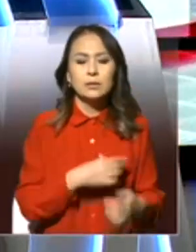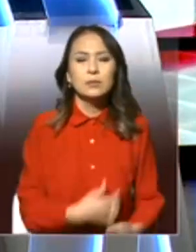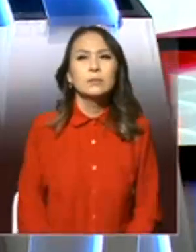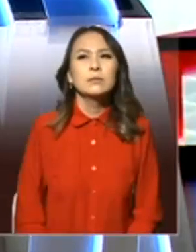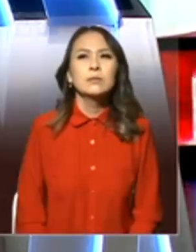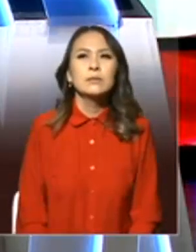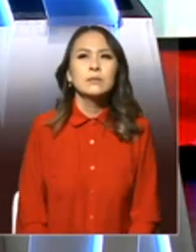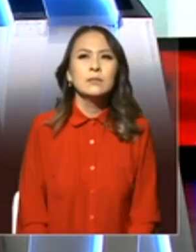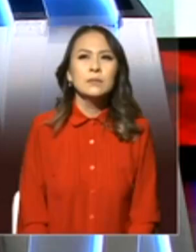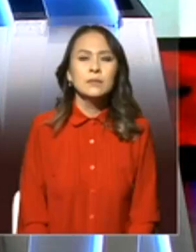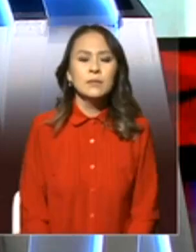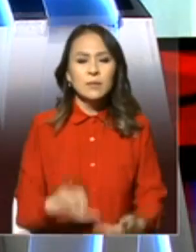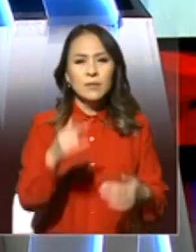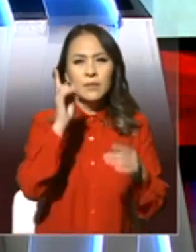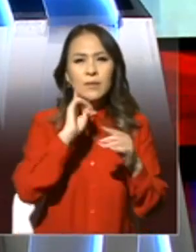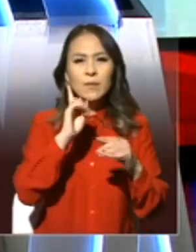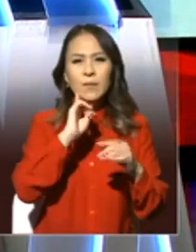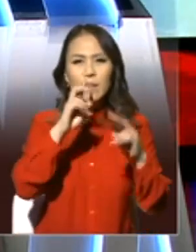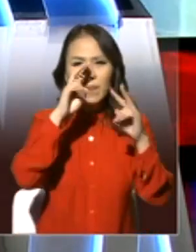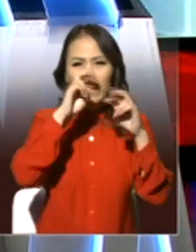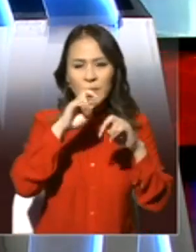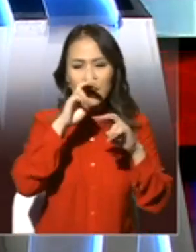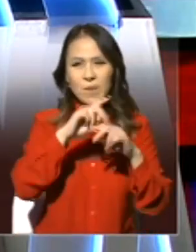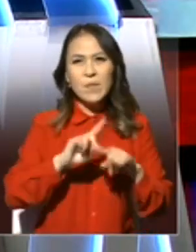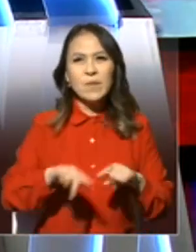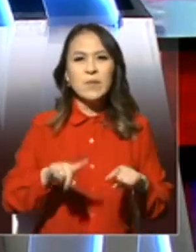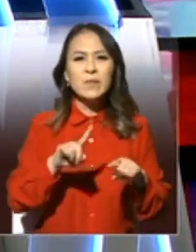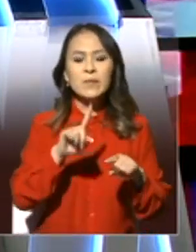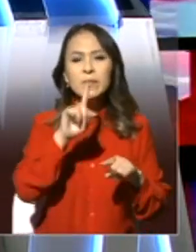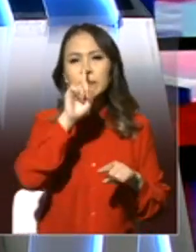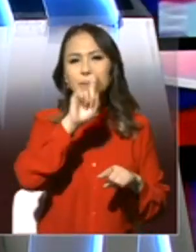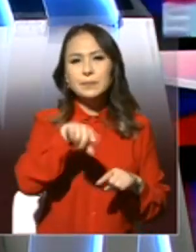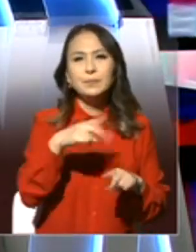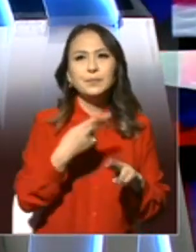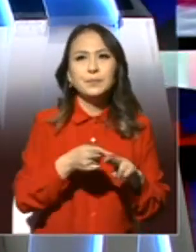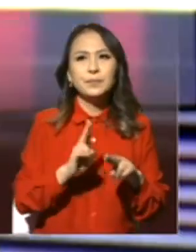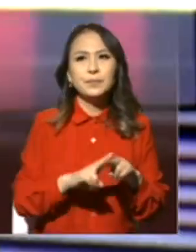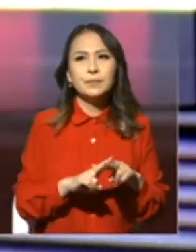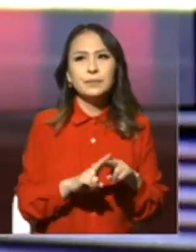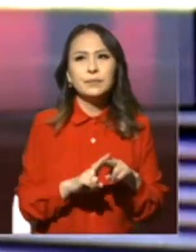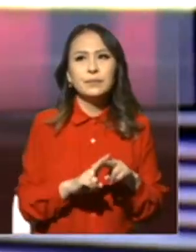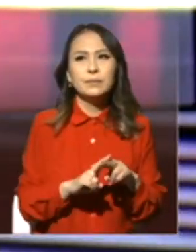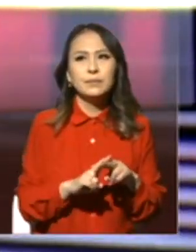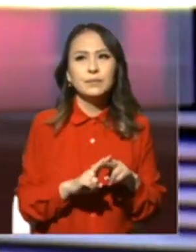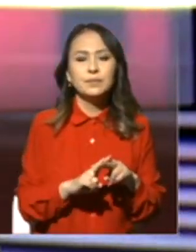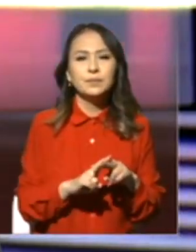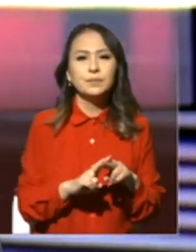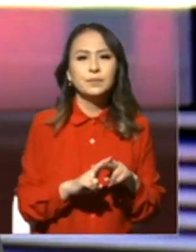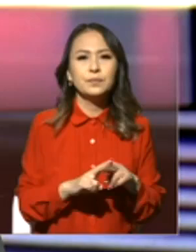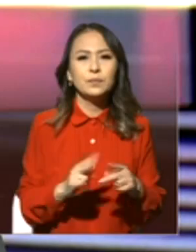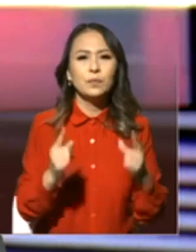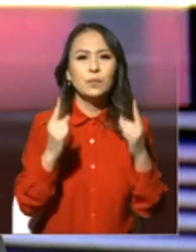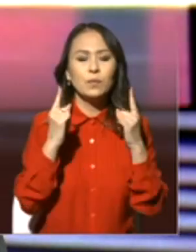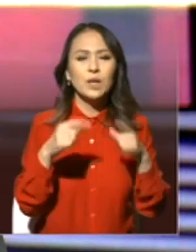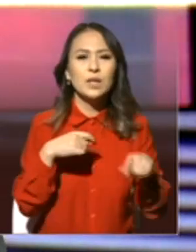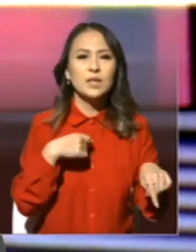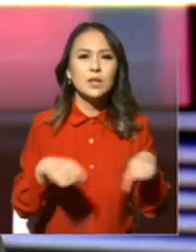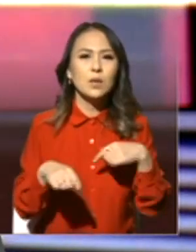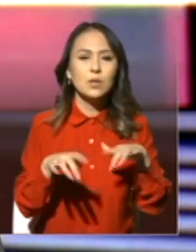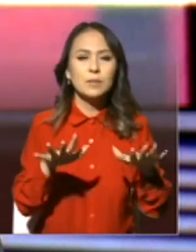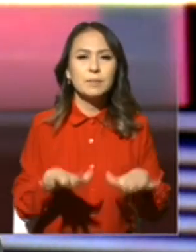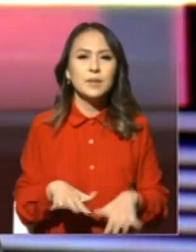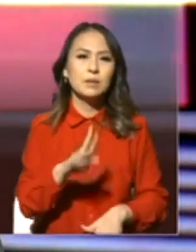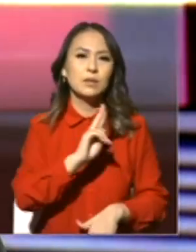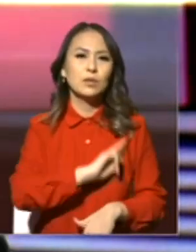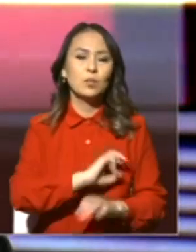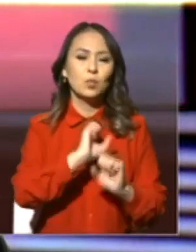пока қазір тексеруден өткізбейміз деп сондай мәселе болды. Бірақ мораторий болды. Бірақ үлкен сауда орындарын тексеруге болады